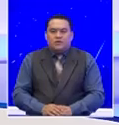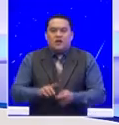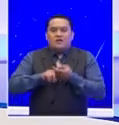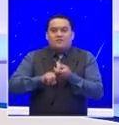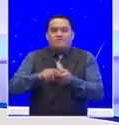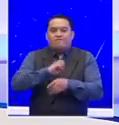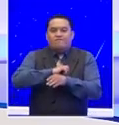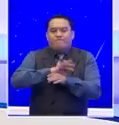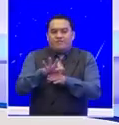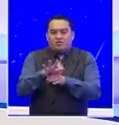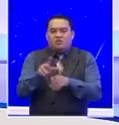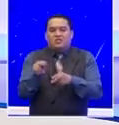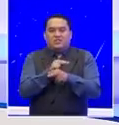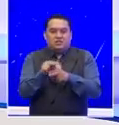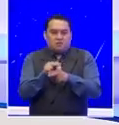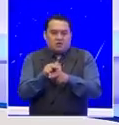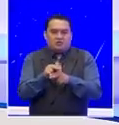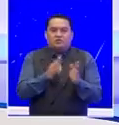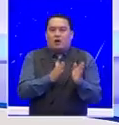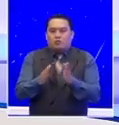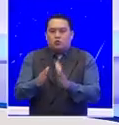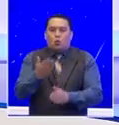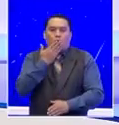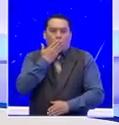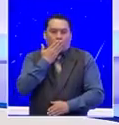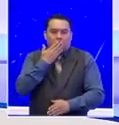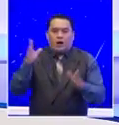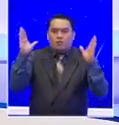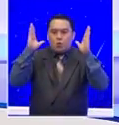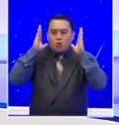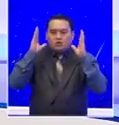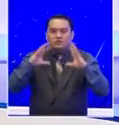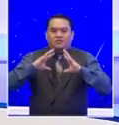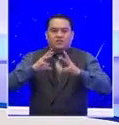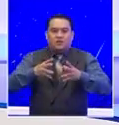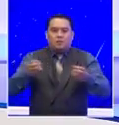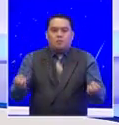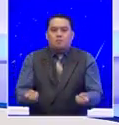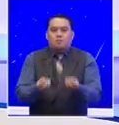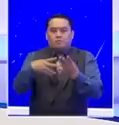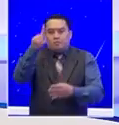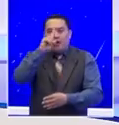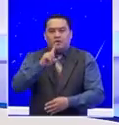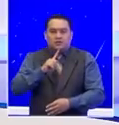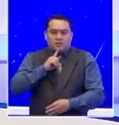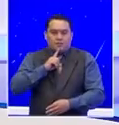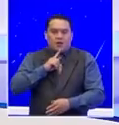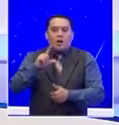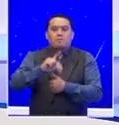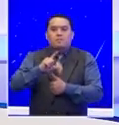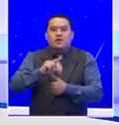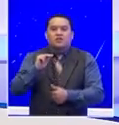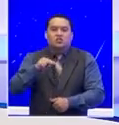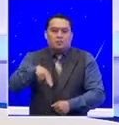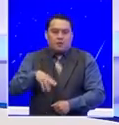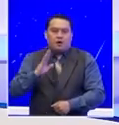Пандемия коронавируса внесла свои коррективы и в соблюдение поста ураза для мусульманского мира в священный месяц Рамадан. Мечети в режиме